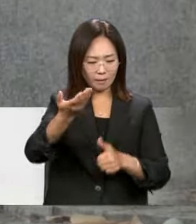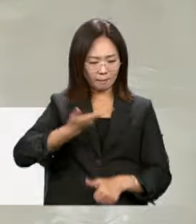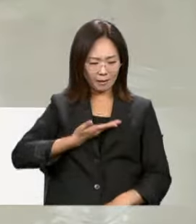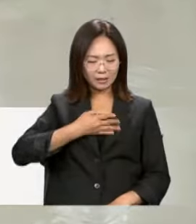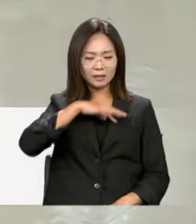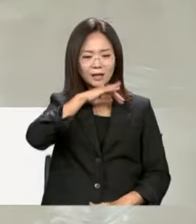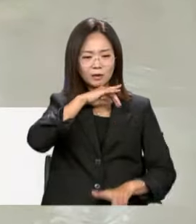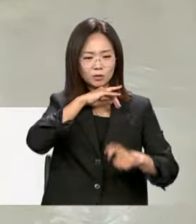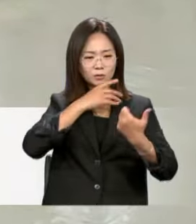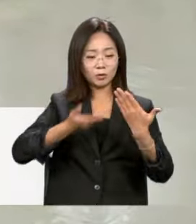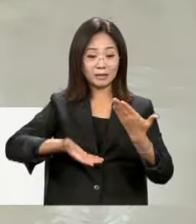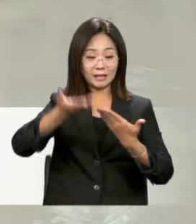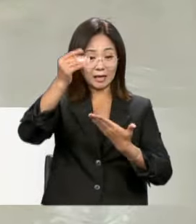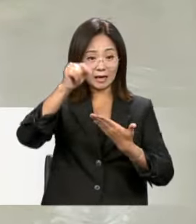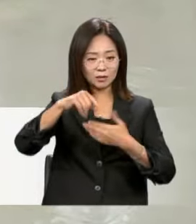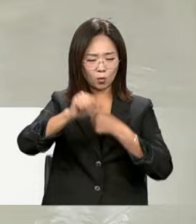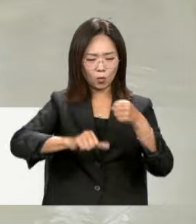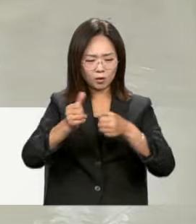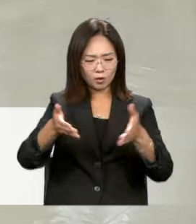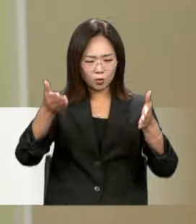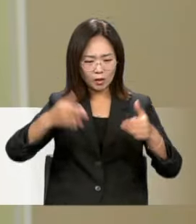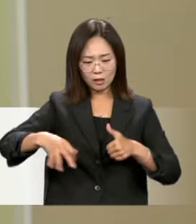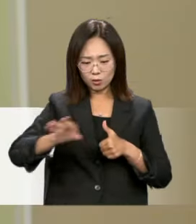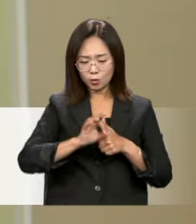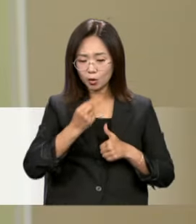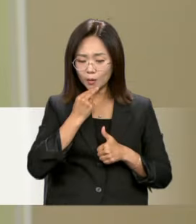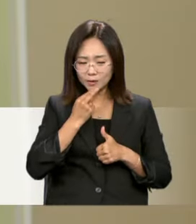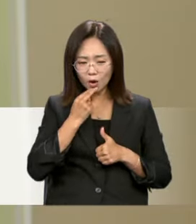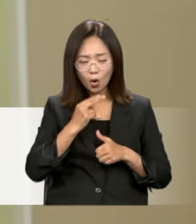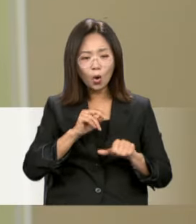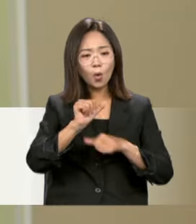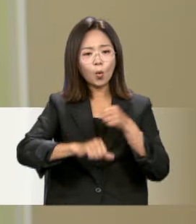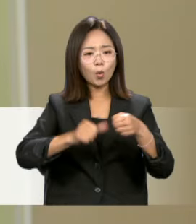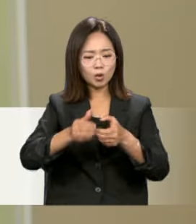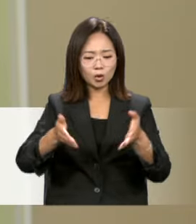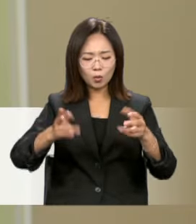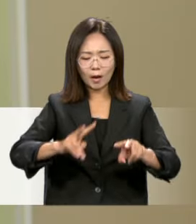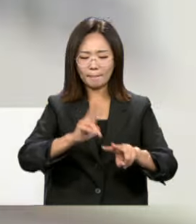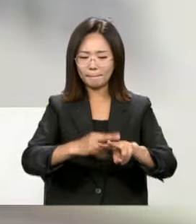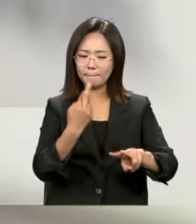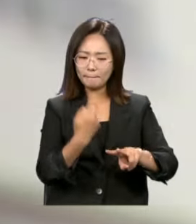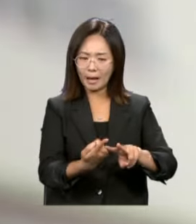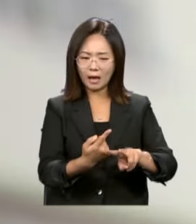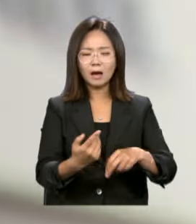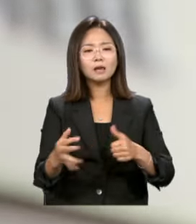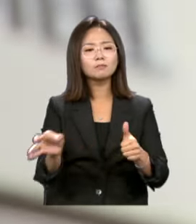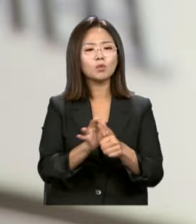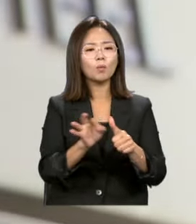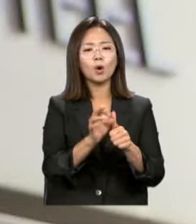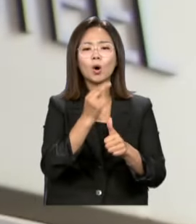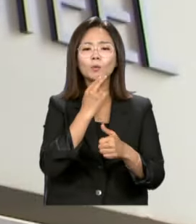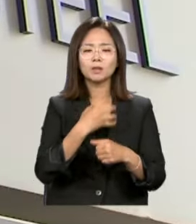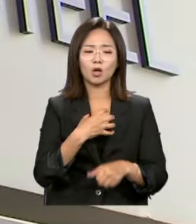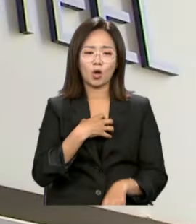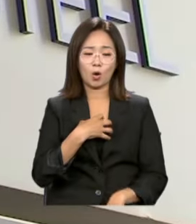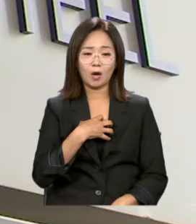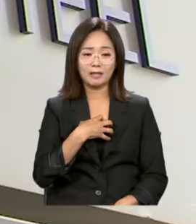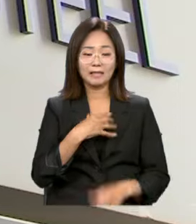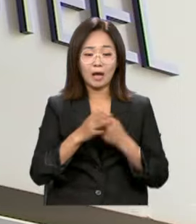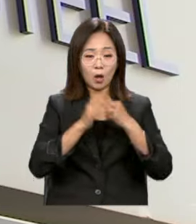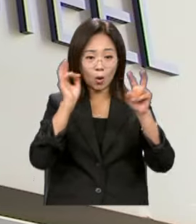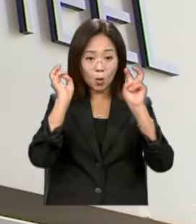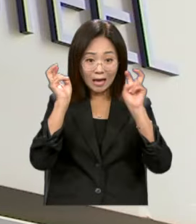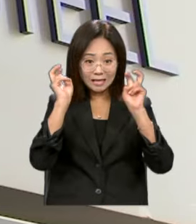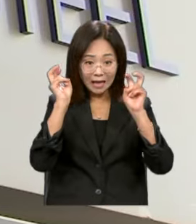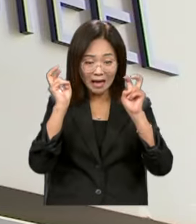있는 65세까지 5년간 소득이 없어 우려의 목소리도 나옵니다 이에 자발적으로 정년을 늘리는